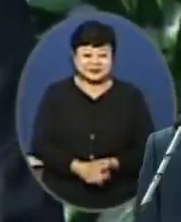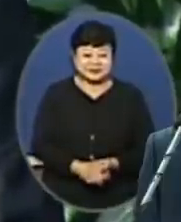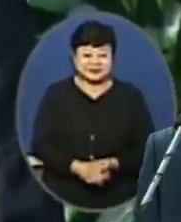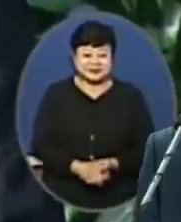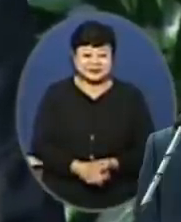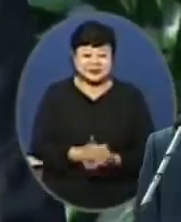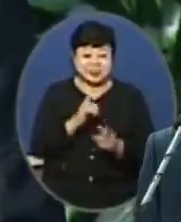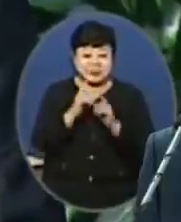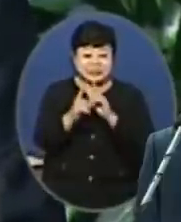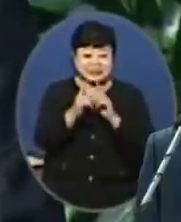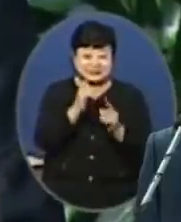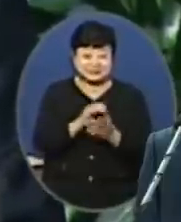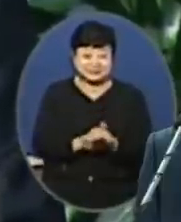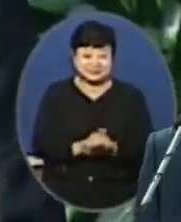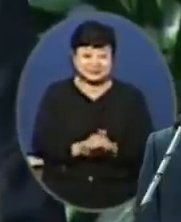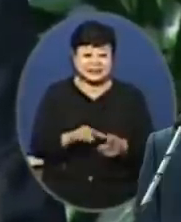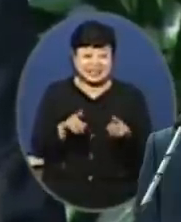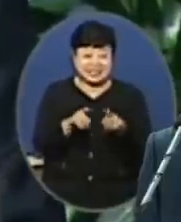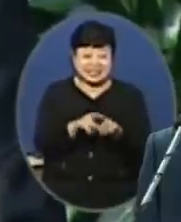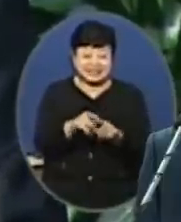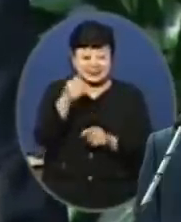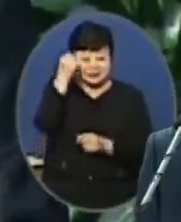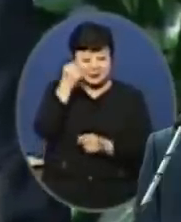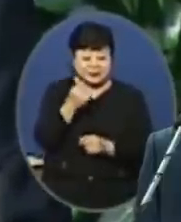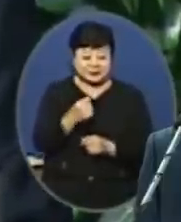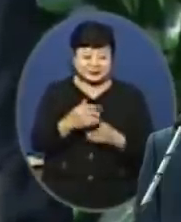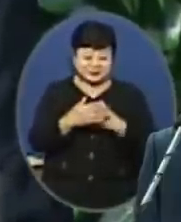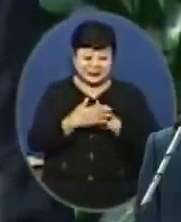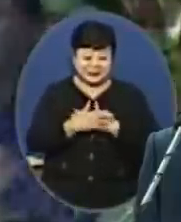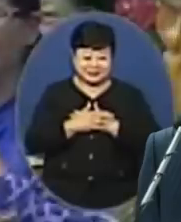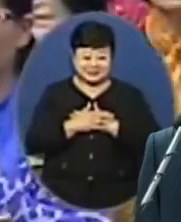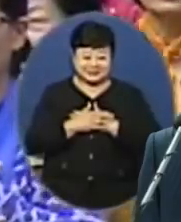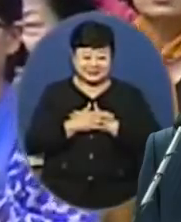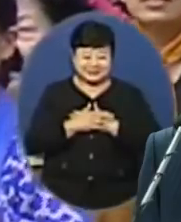한번 말씀을 같이 외워보십시오. 나는